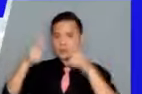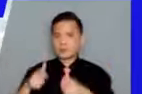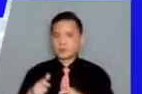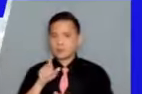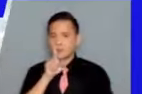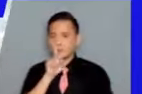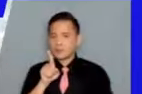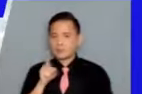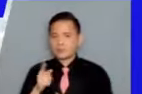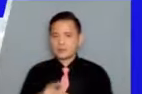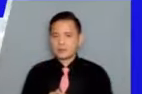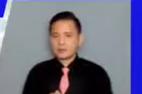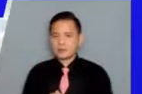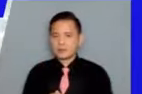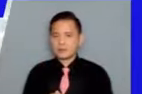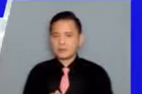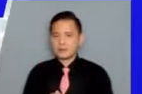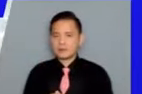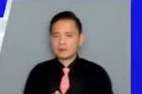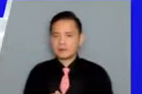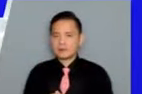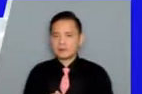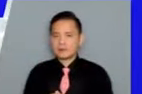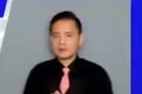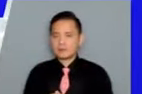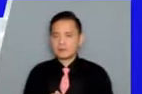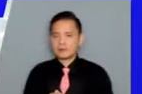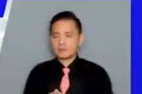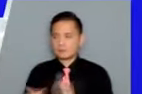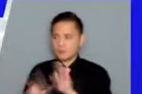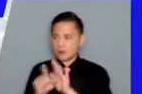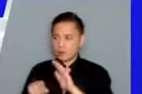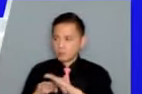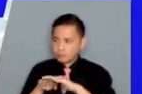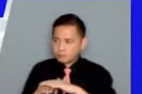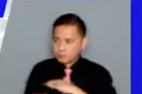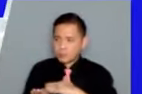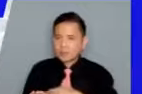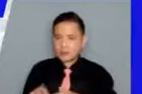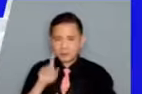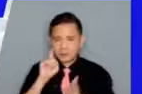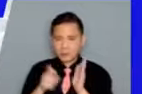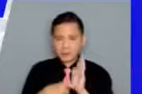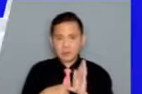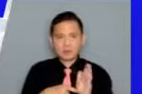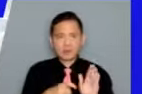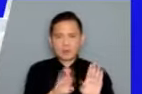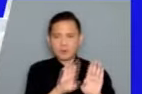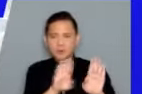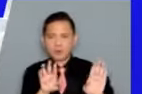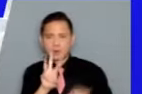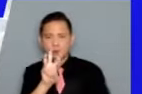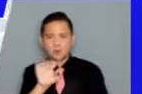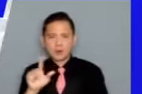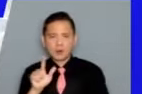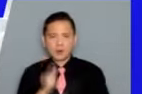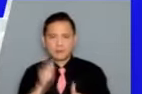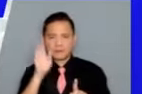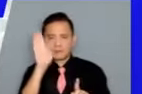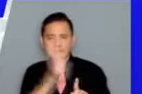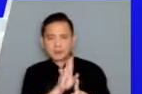Mga maliit lang po na mga bati, mga biyak-biyak po sa dingding. Pero okay naman po kami lahat. Nasa ang floor ba